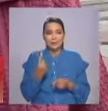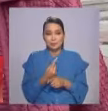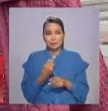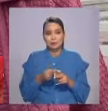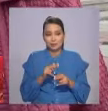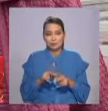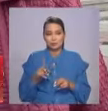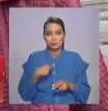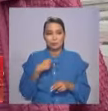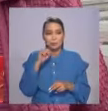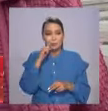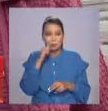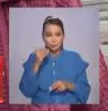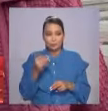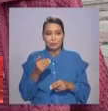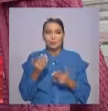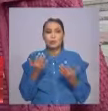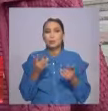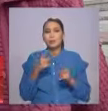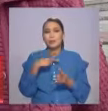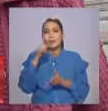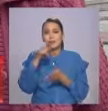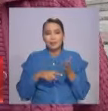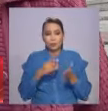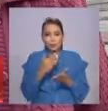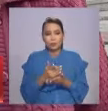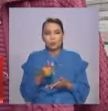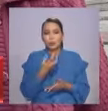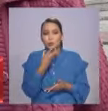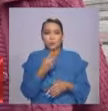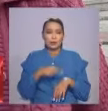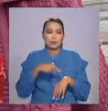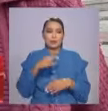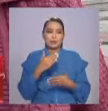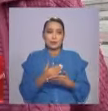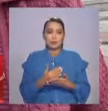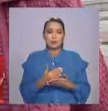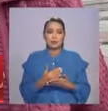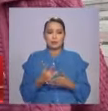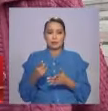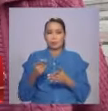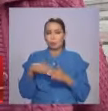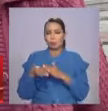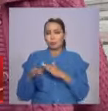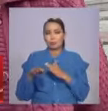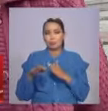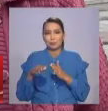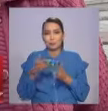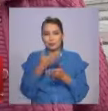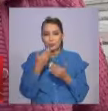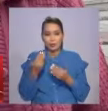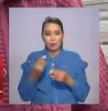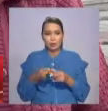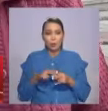узнала моя бабушка, потому что я настолько ей доверяла, знала, что это будет тепло, что меня не осудит. То есть вот эта вот преемственность, вот